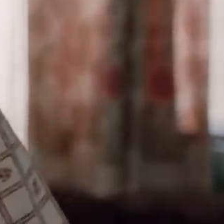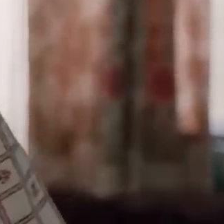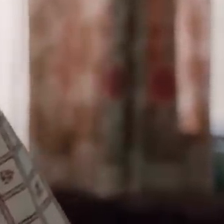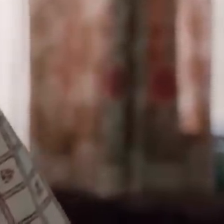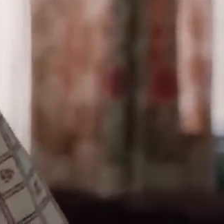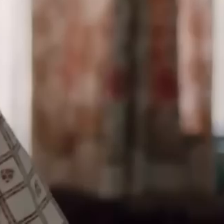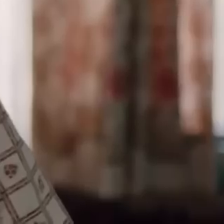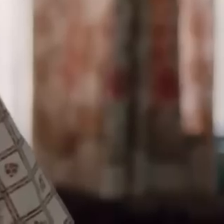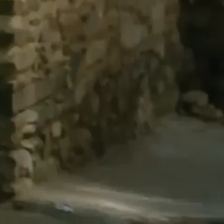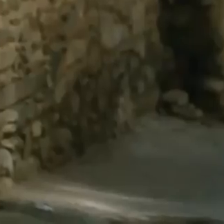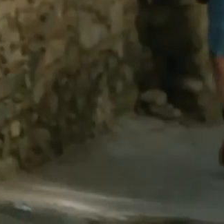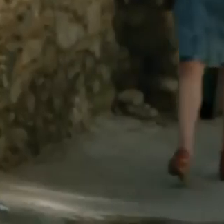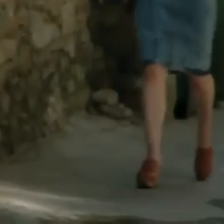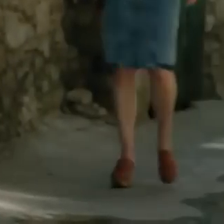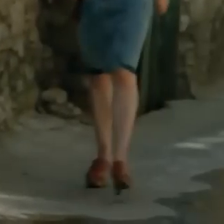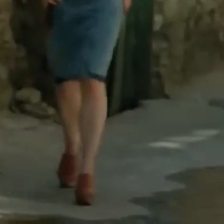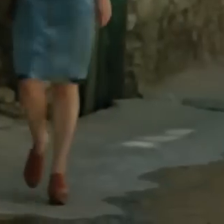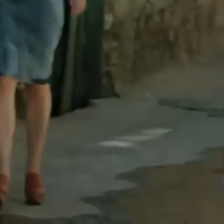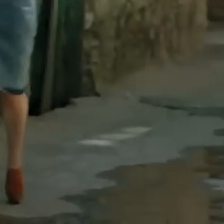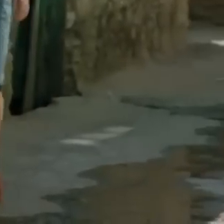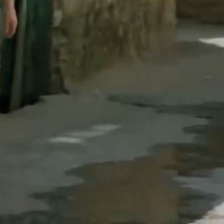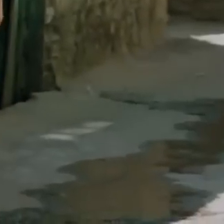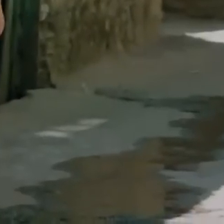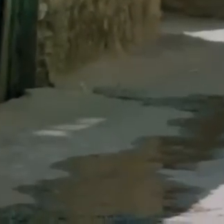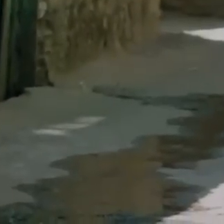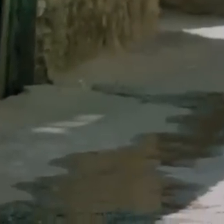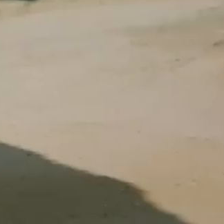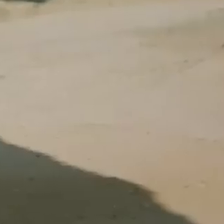Zümrüt sokakta aheste aheste yürüyor.